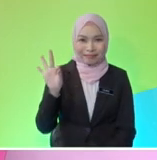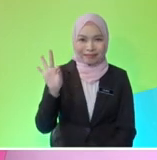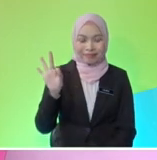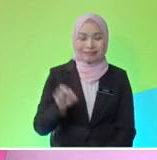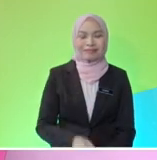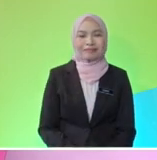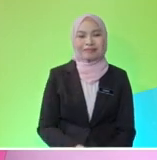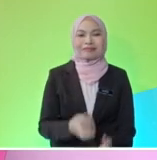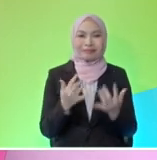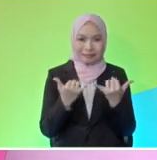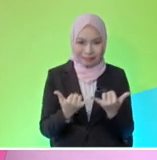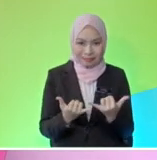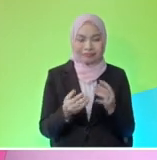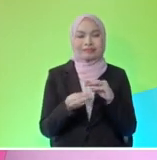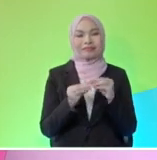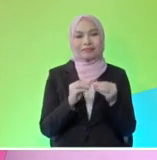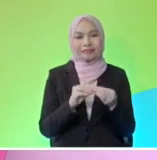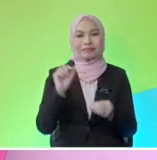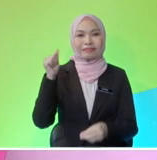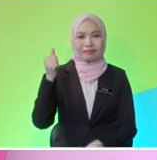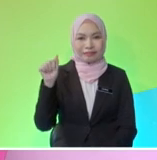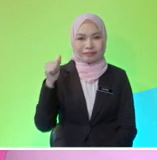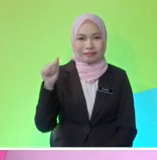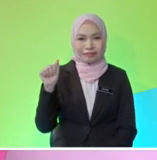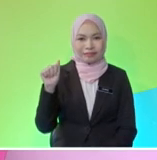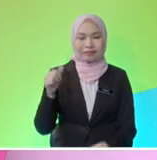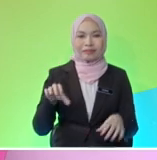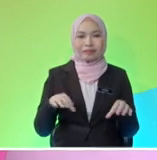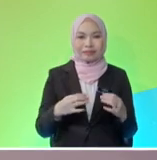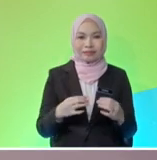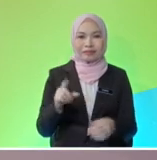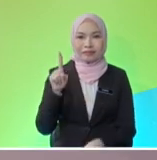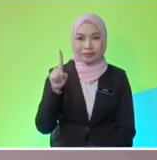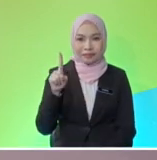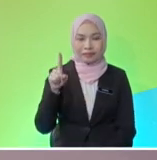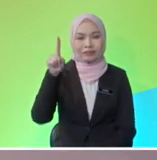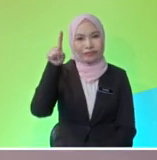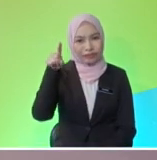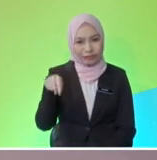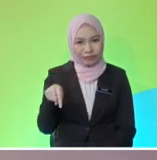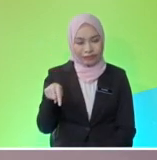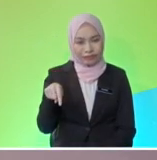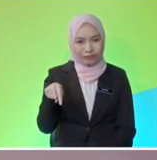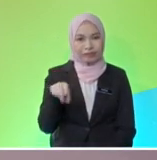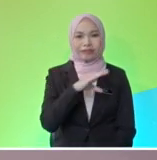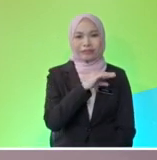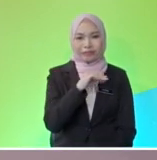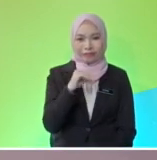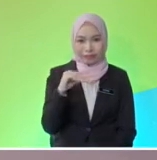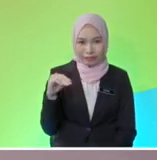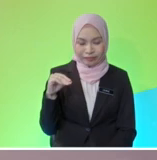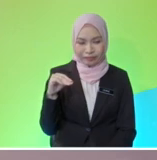tu kosong. Okey. Satu tadi kita dah belajar kan? Satu. Lepas tu ni nombor sifar